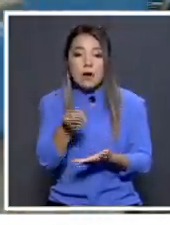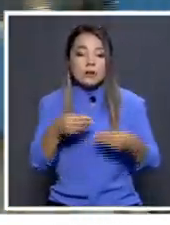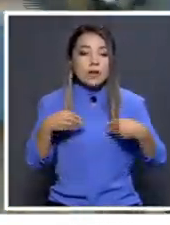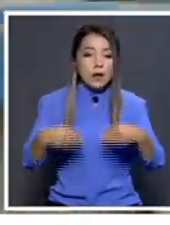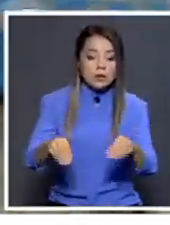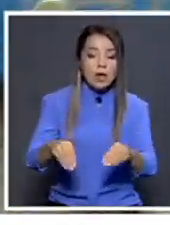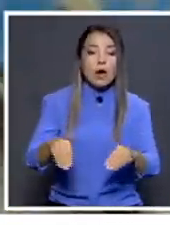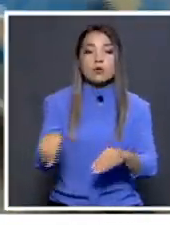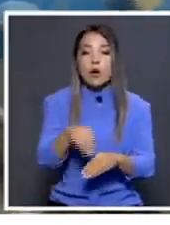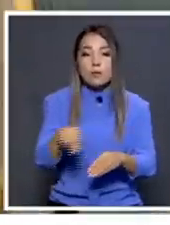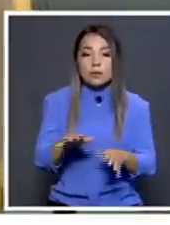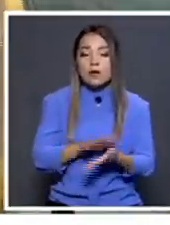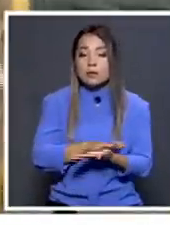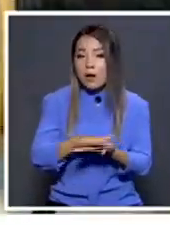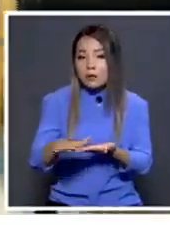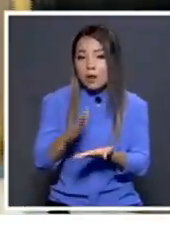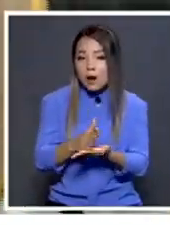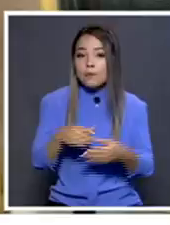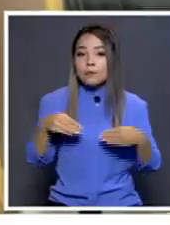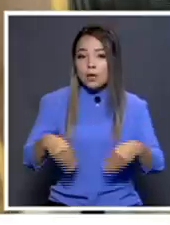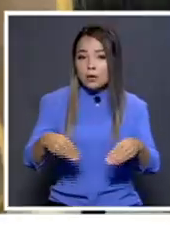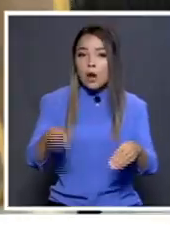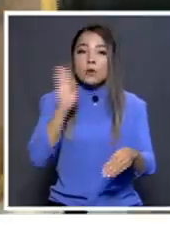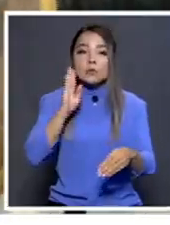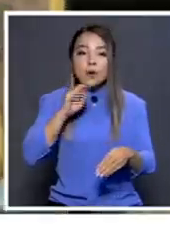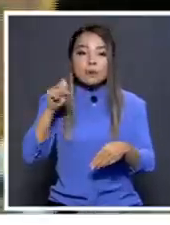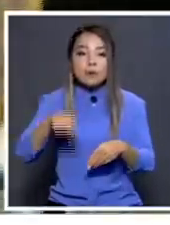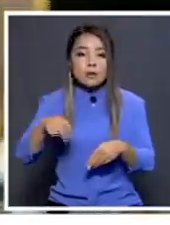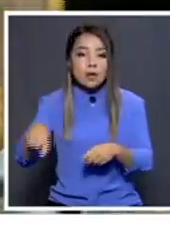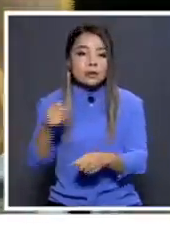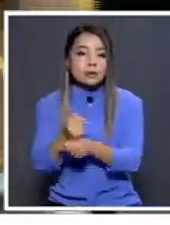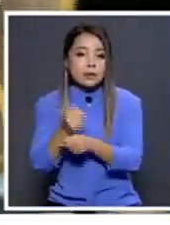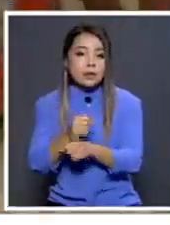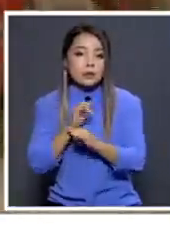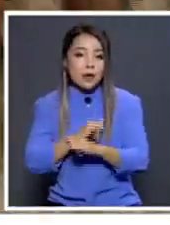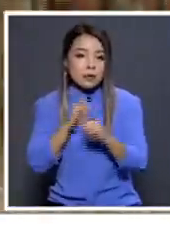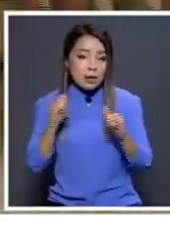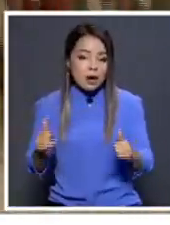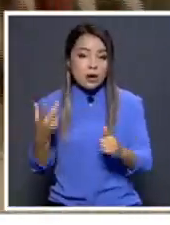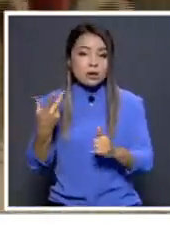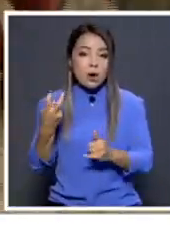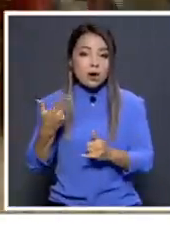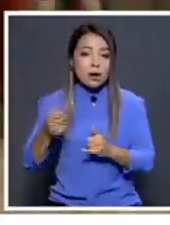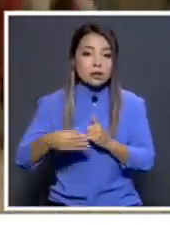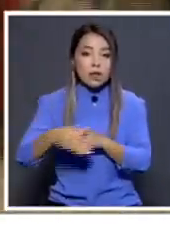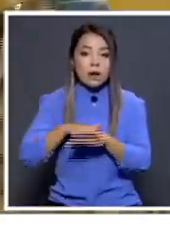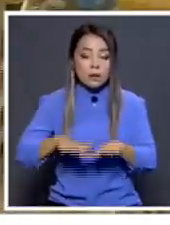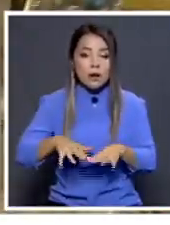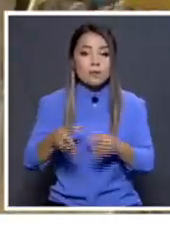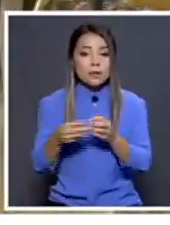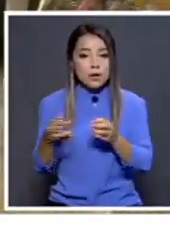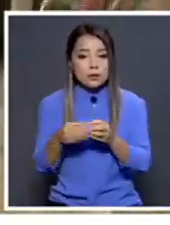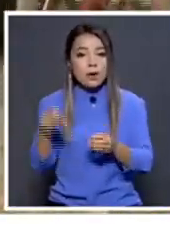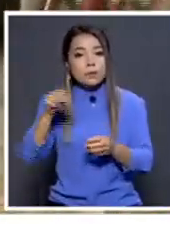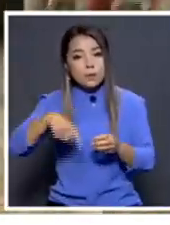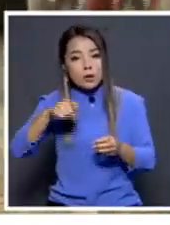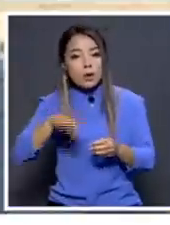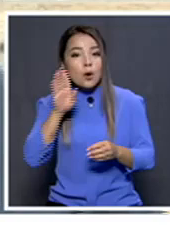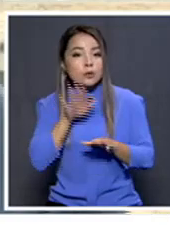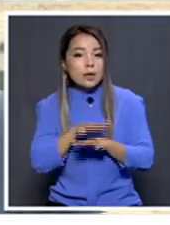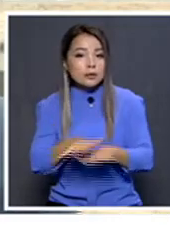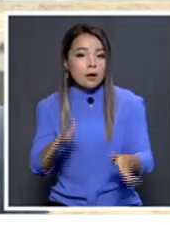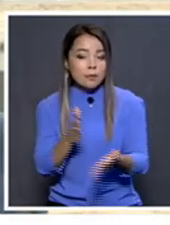топырақпен бастырады. Іле-шала соның бойымен суағатын түтікшелерді жүргізеді. 200 гектар жерге егілген мақта тұтастай тамшылатып